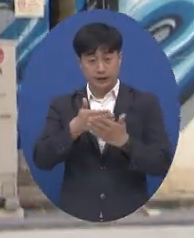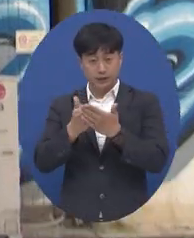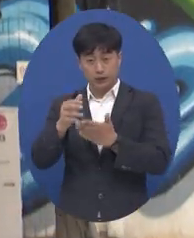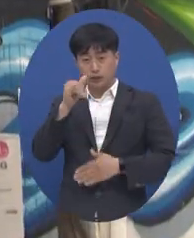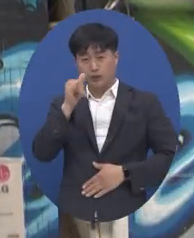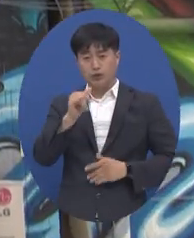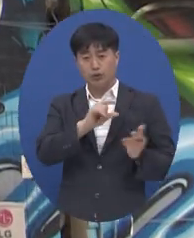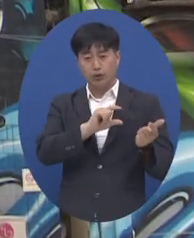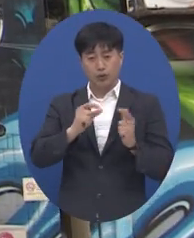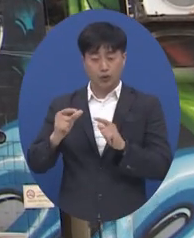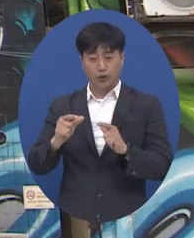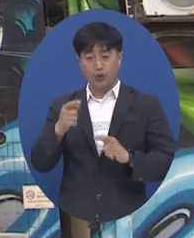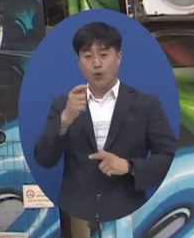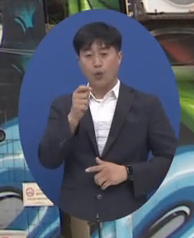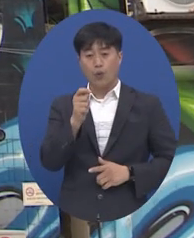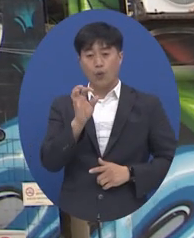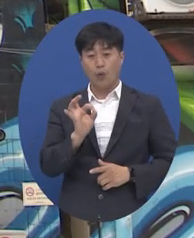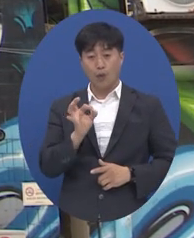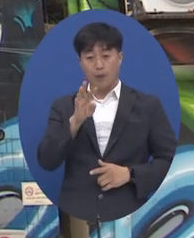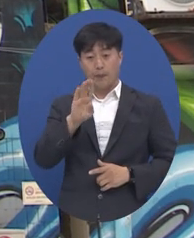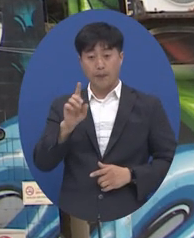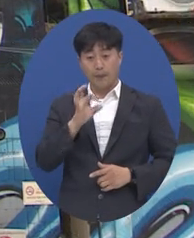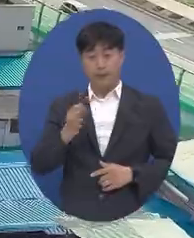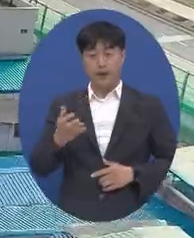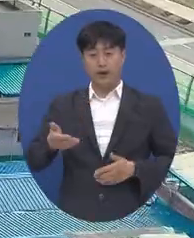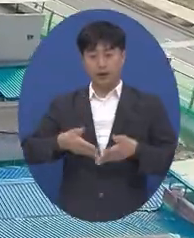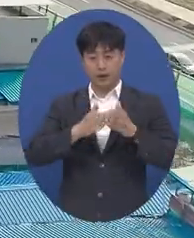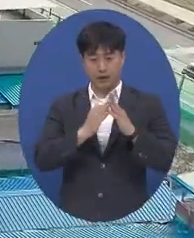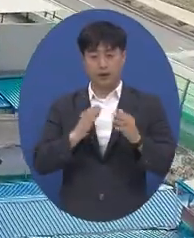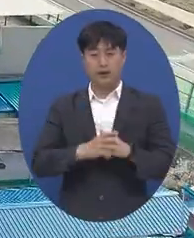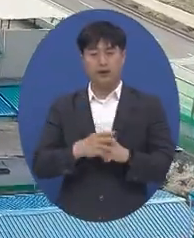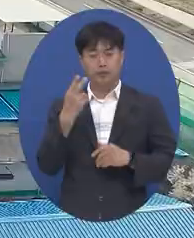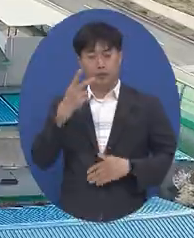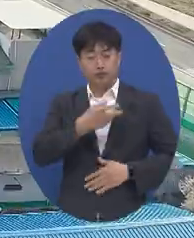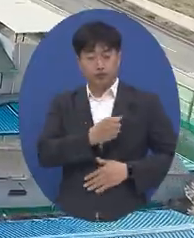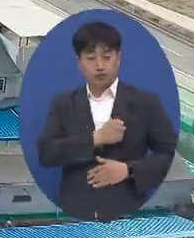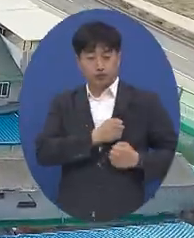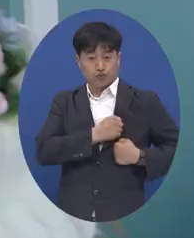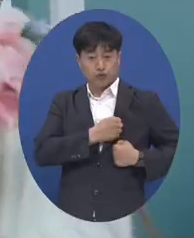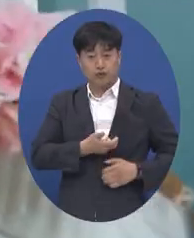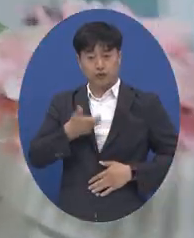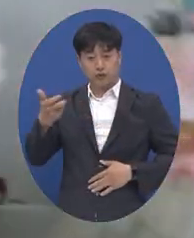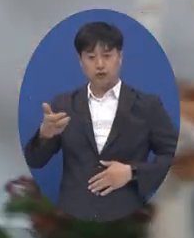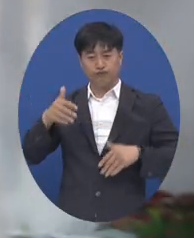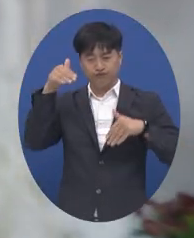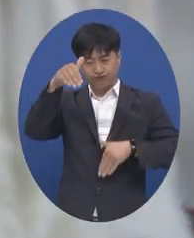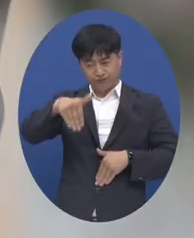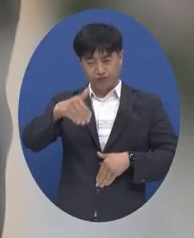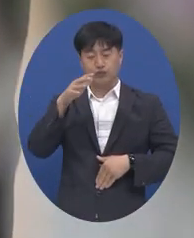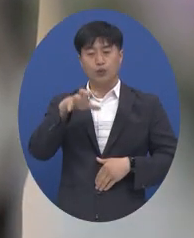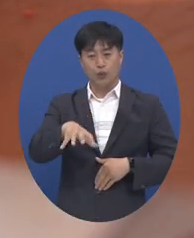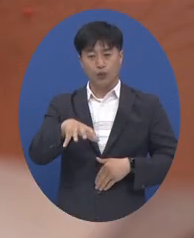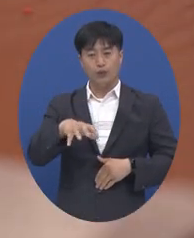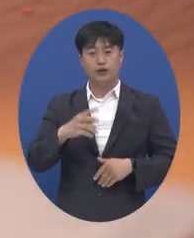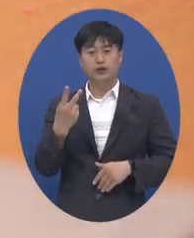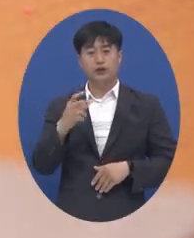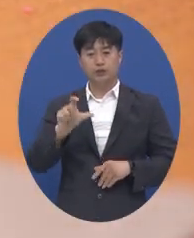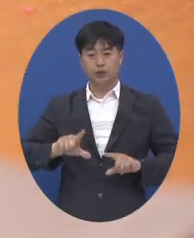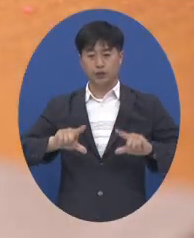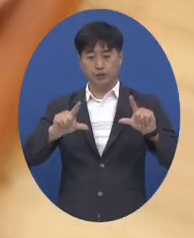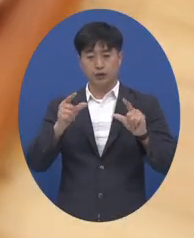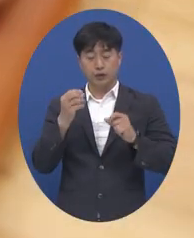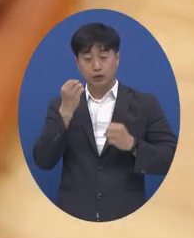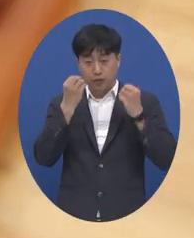곳곳에 아기자기한 공방이 들어섰습니다 미군이 떠나가고 침체됐던 이곳은 2015년부터